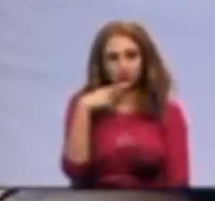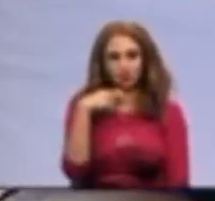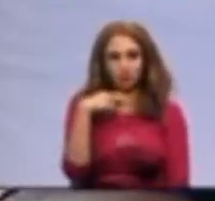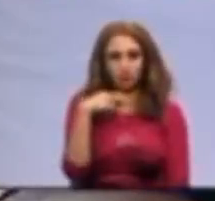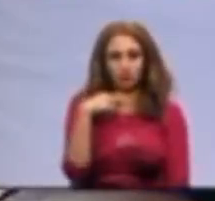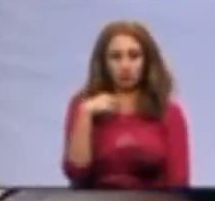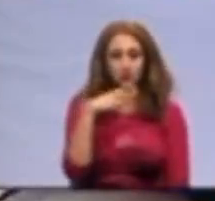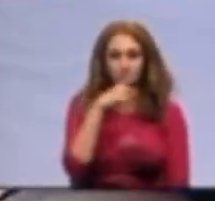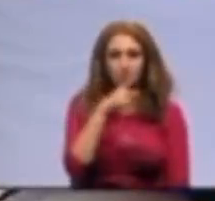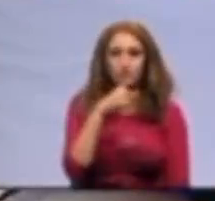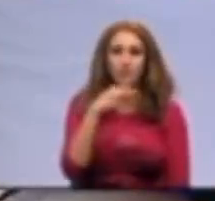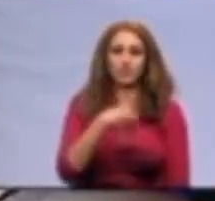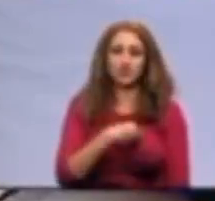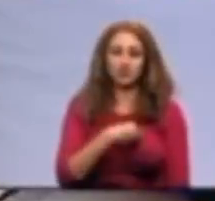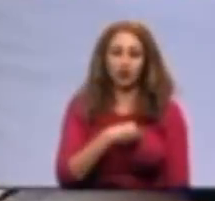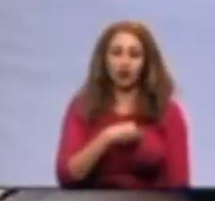ثقة أكتر بحالي.